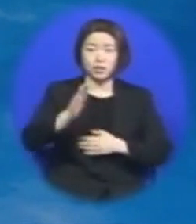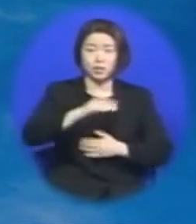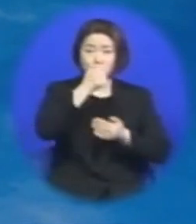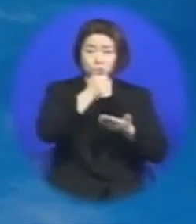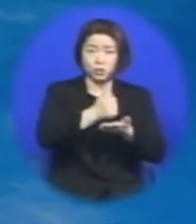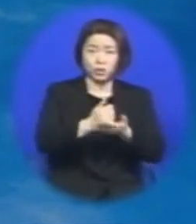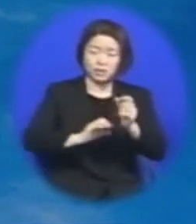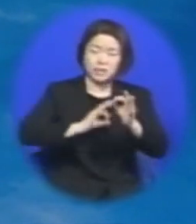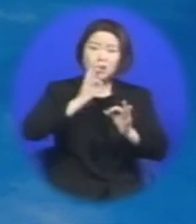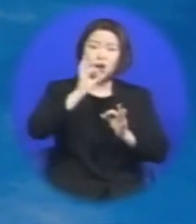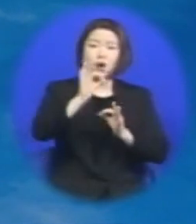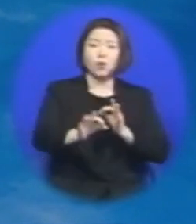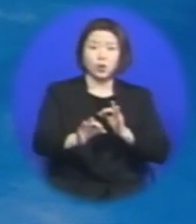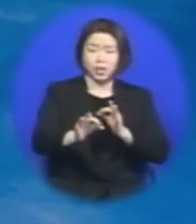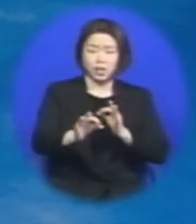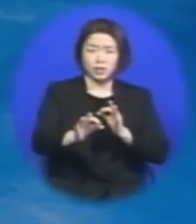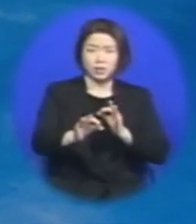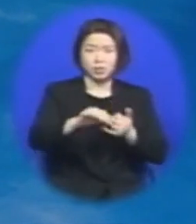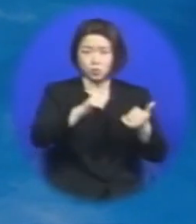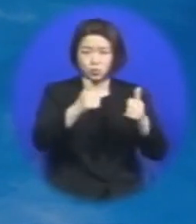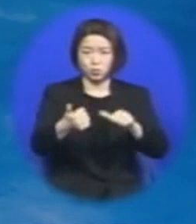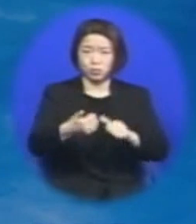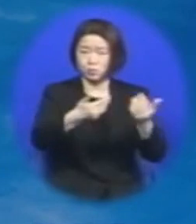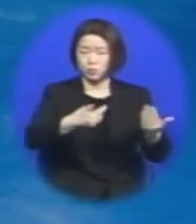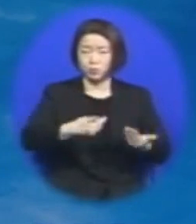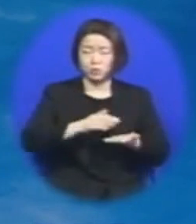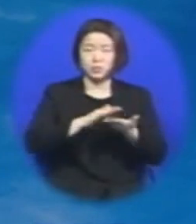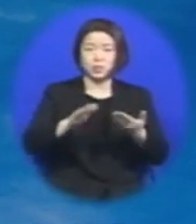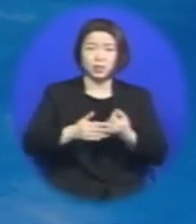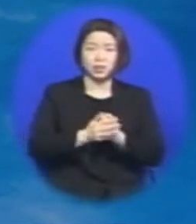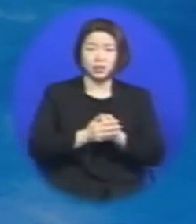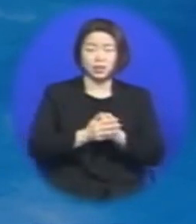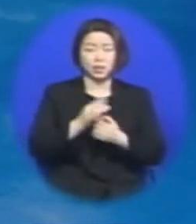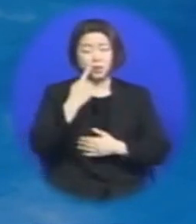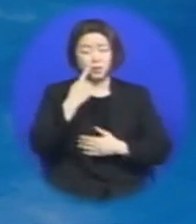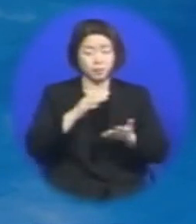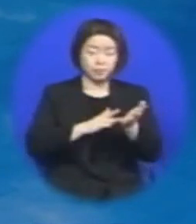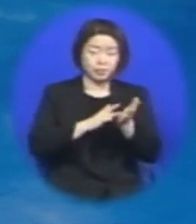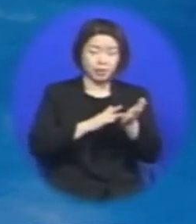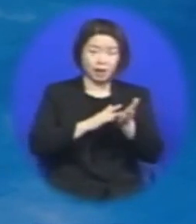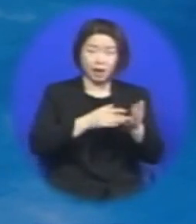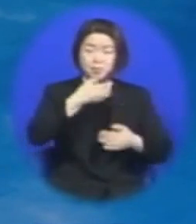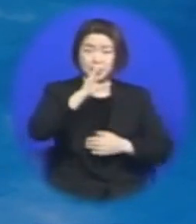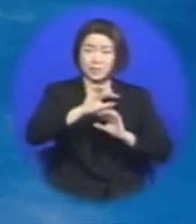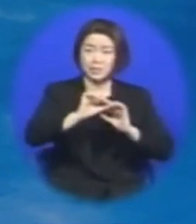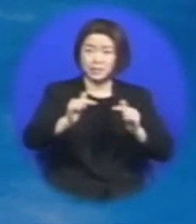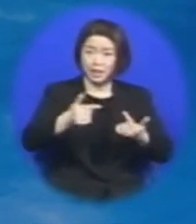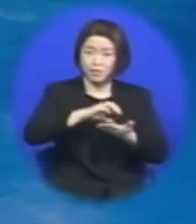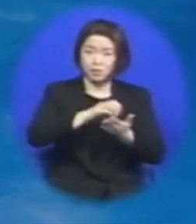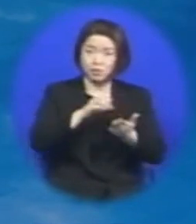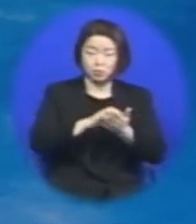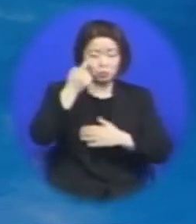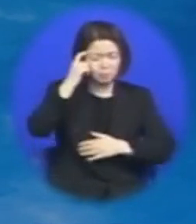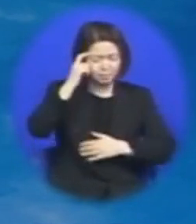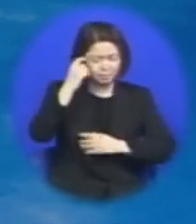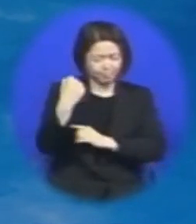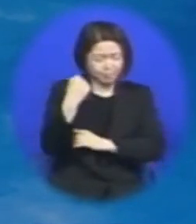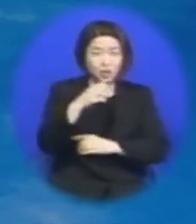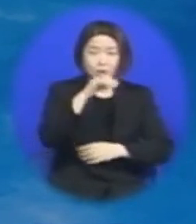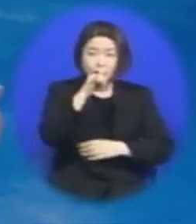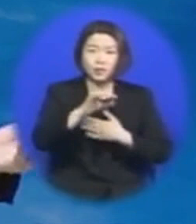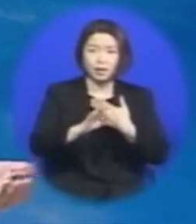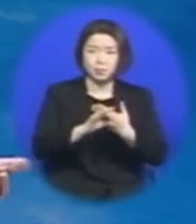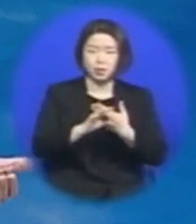죽음입니다 아니 독약도 안 마실 정도 그 정도의 의지가 있다면